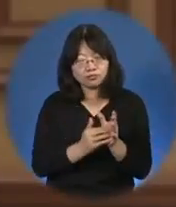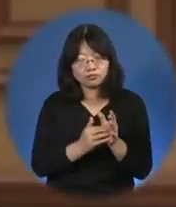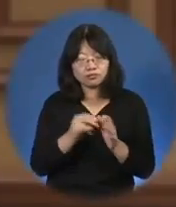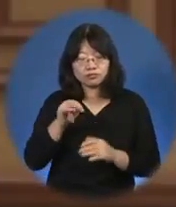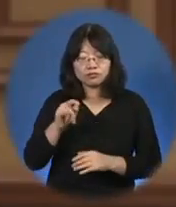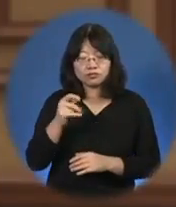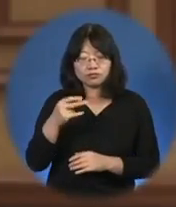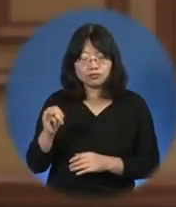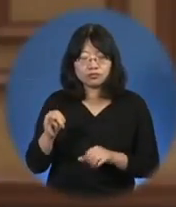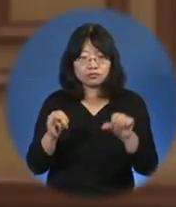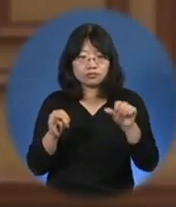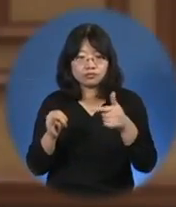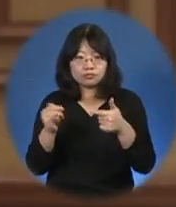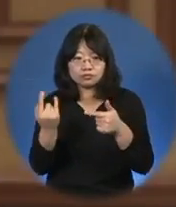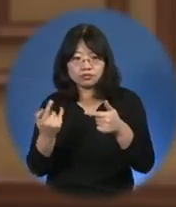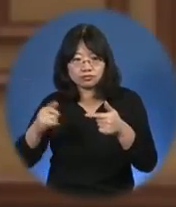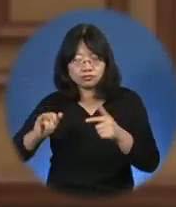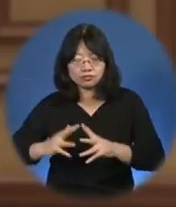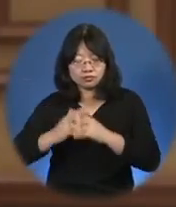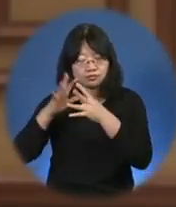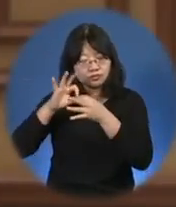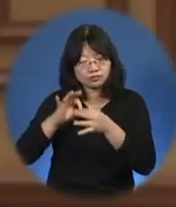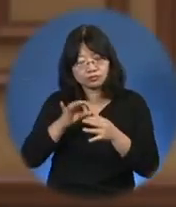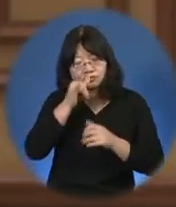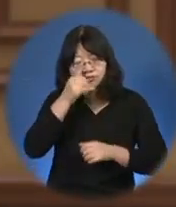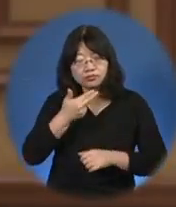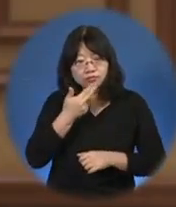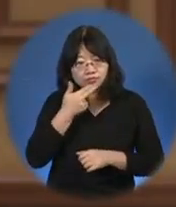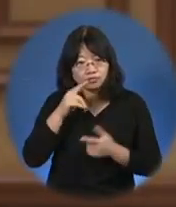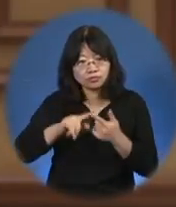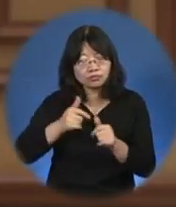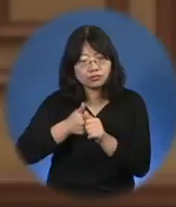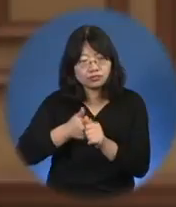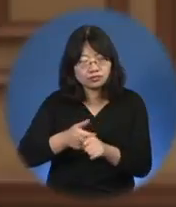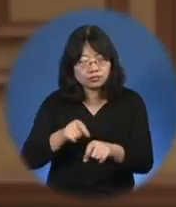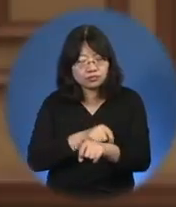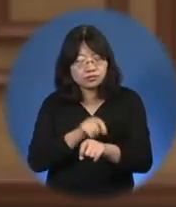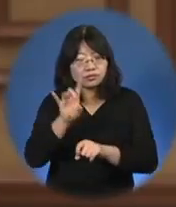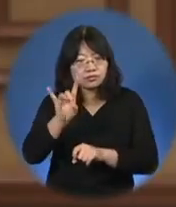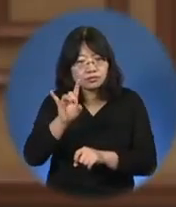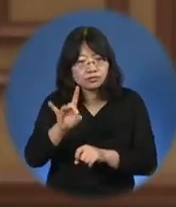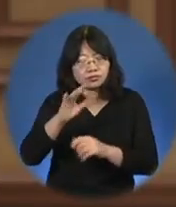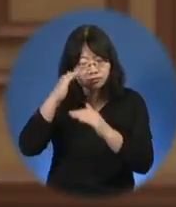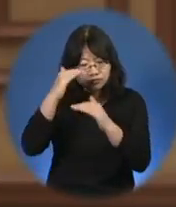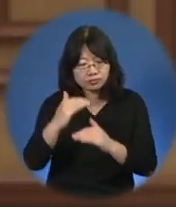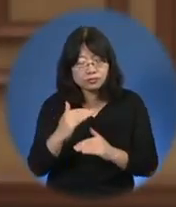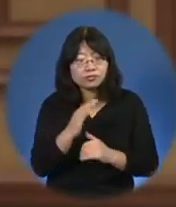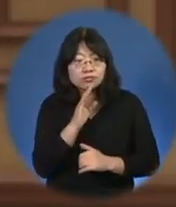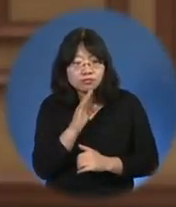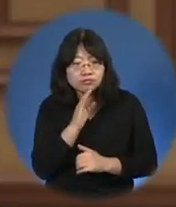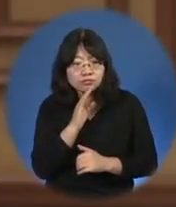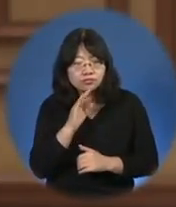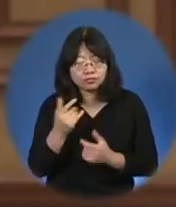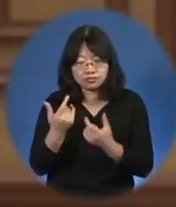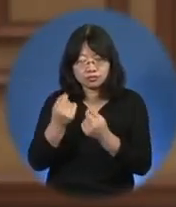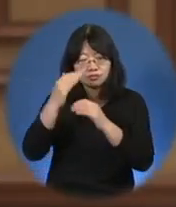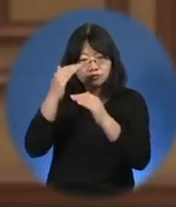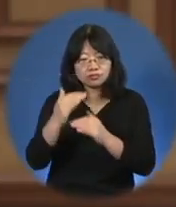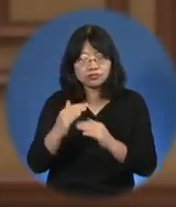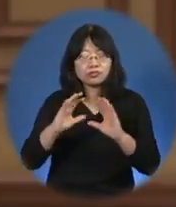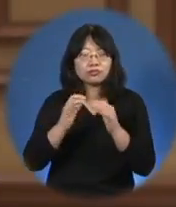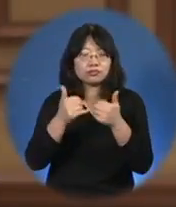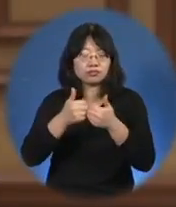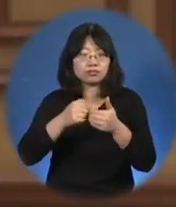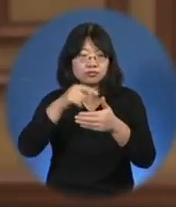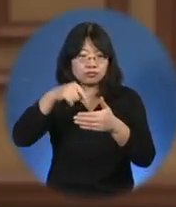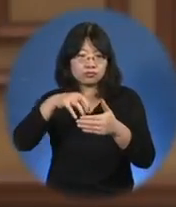신고리 5.6호기 건설을 계속 할 것이냐 말 것이냐라고 네. 하는 특정한 하나의 사안. 그렇습니다. 그 사안을